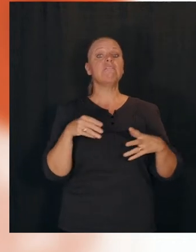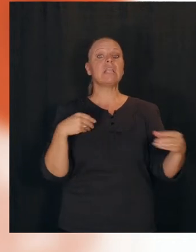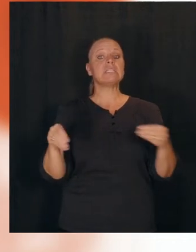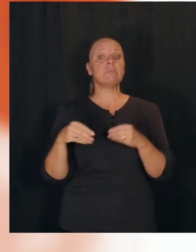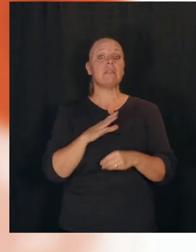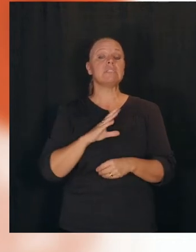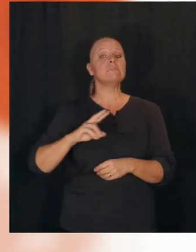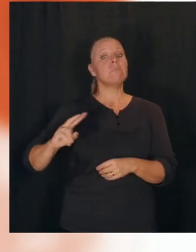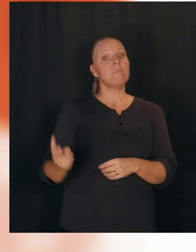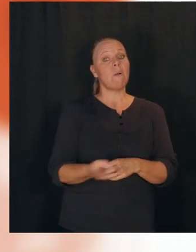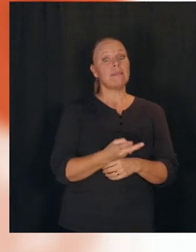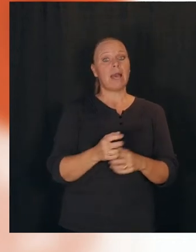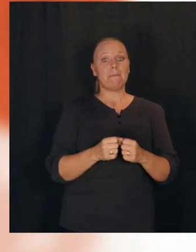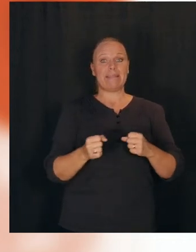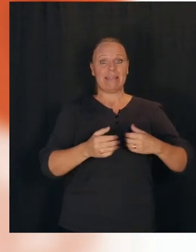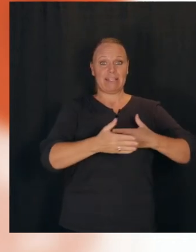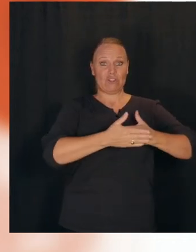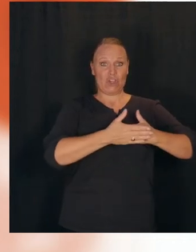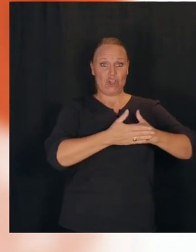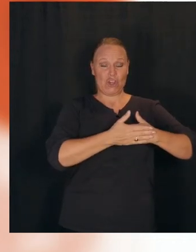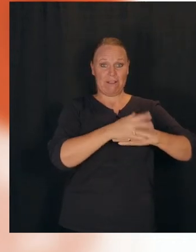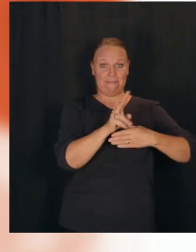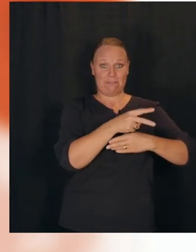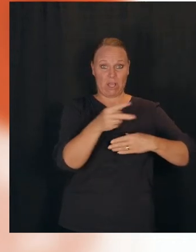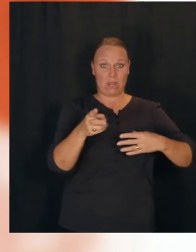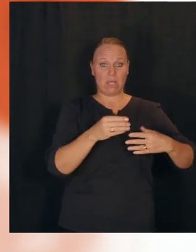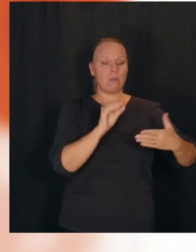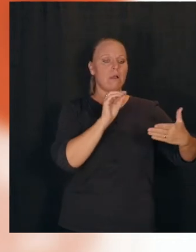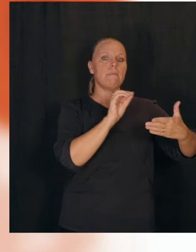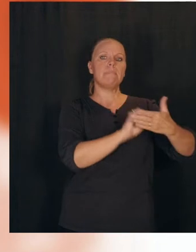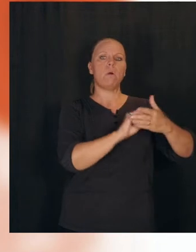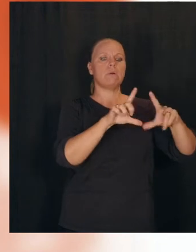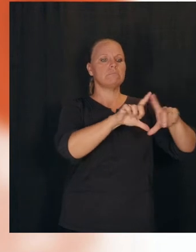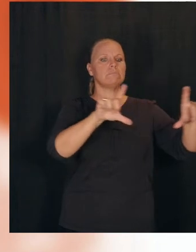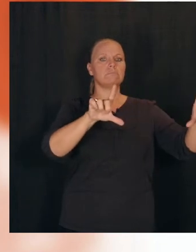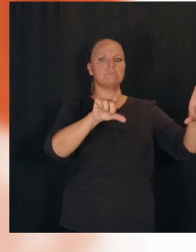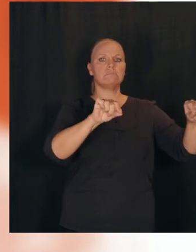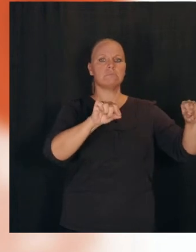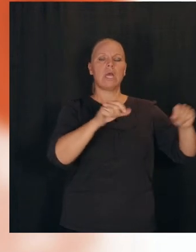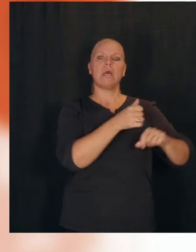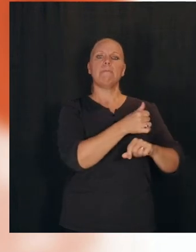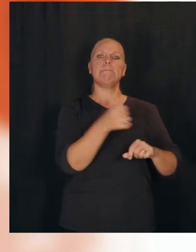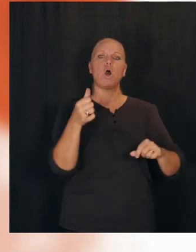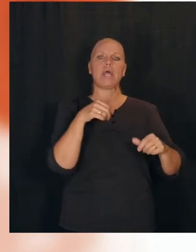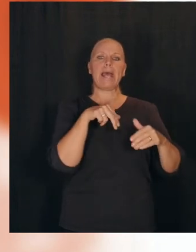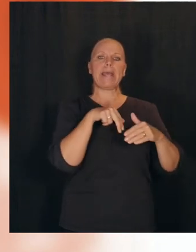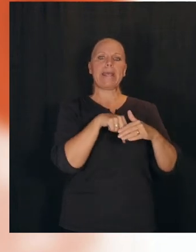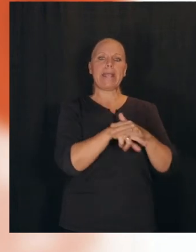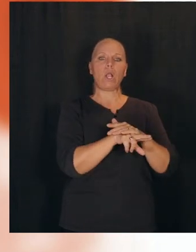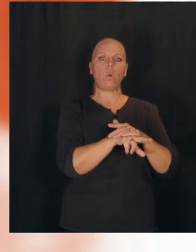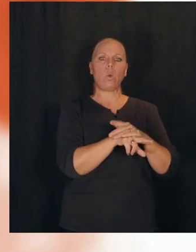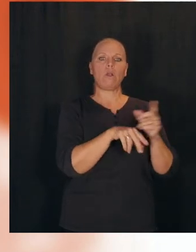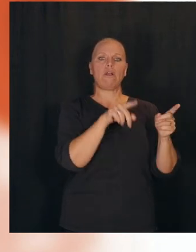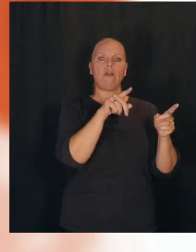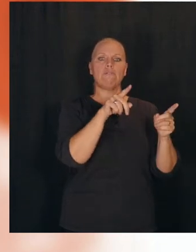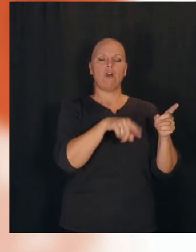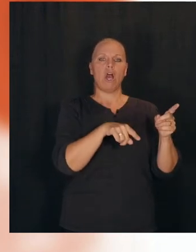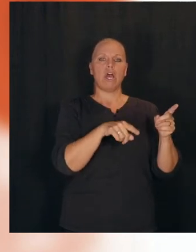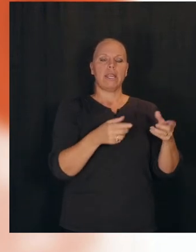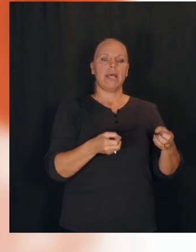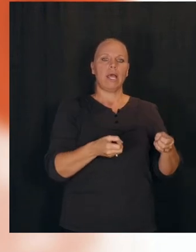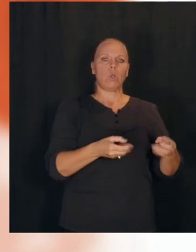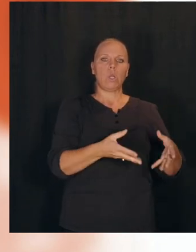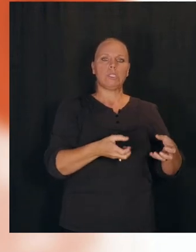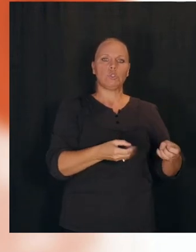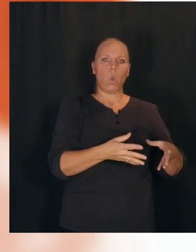Men sen på slagdörren så har man satt upp en skylt där det står endast exit för och sedan bild på en rullstol och på en